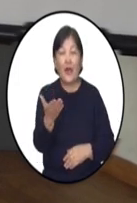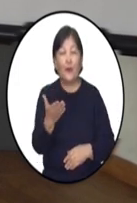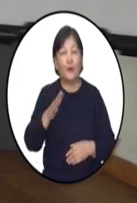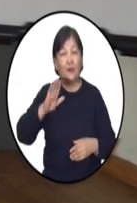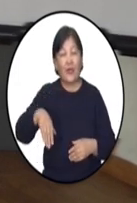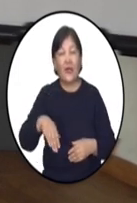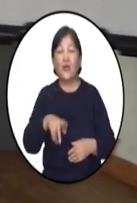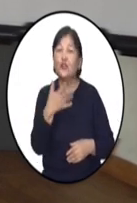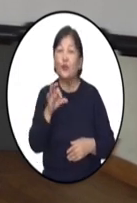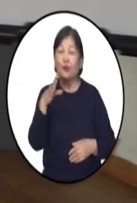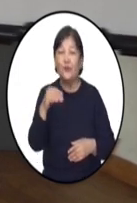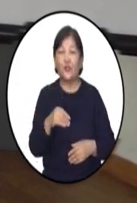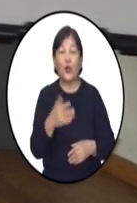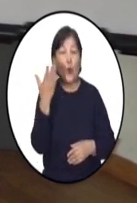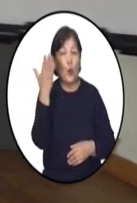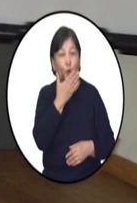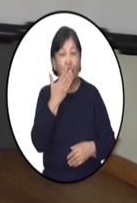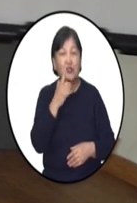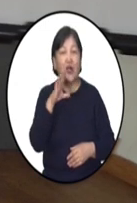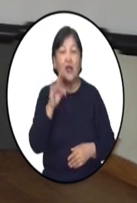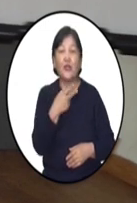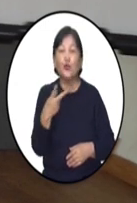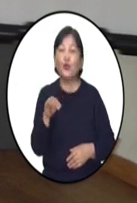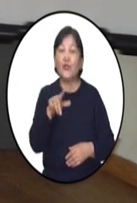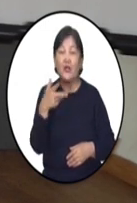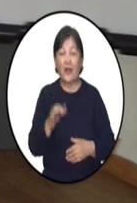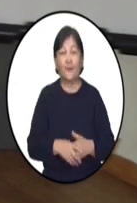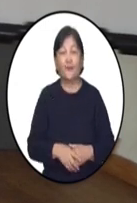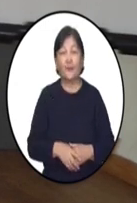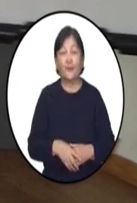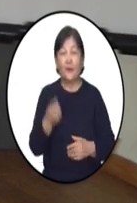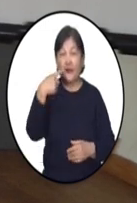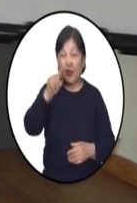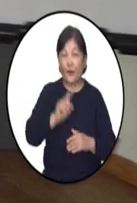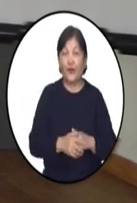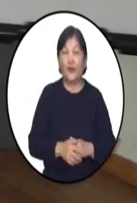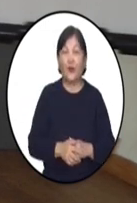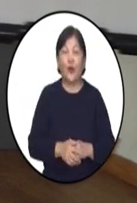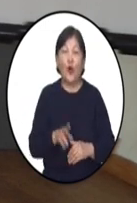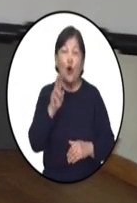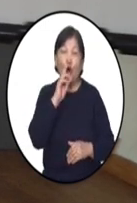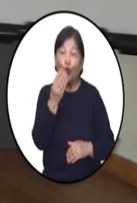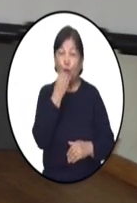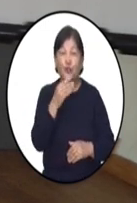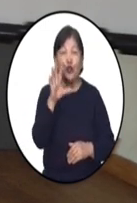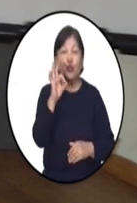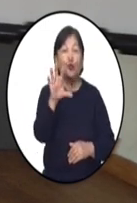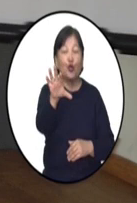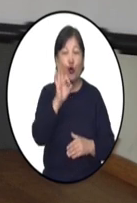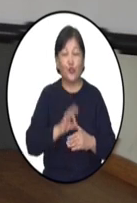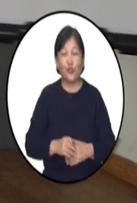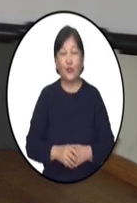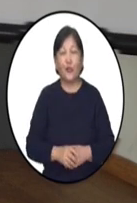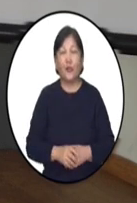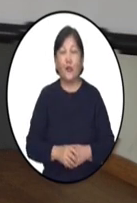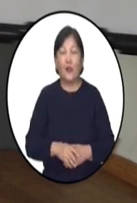өглөө. За, та бүхэн дараах зөвлөмжийг уншиж хэрэгжүүлээрэй. За, хамгийн нэгдүгээрт нь